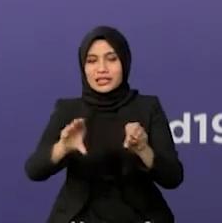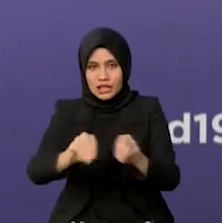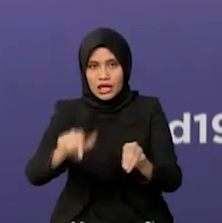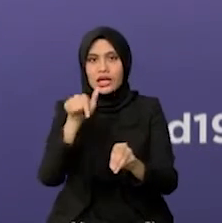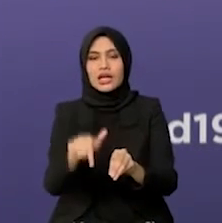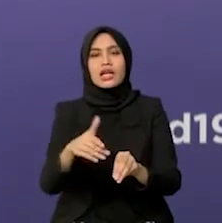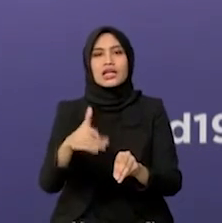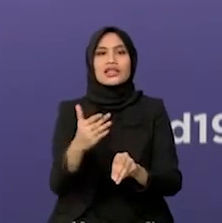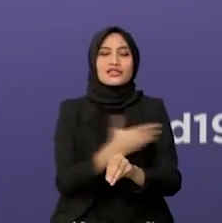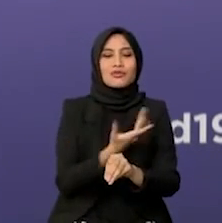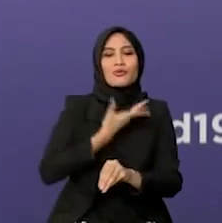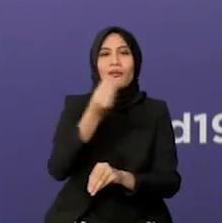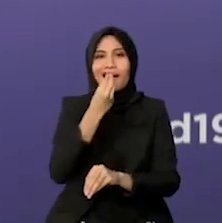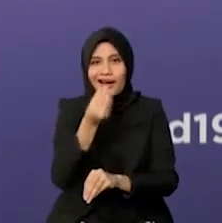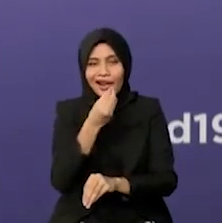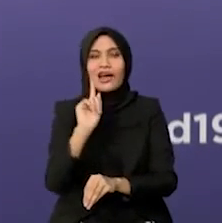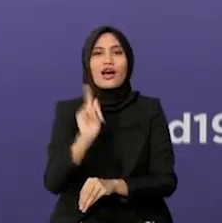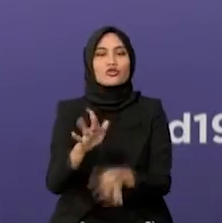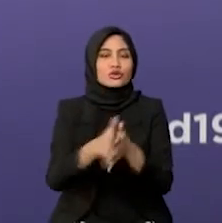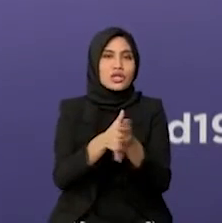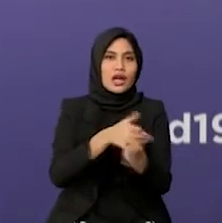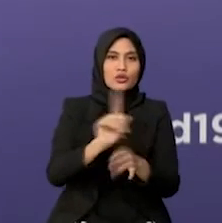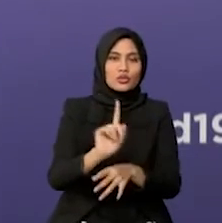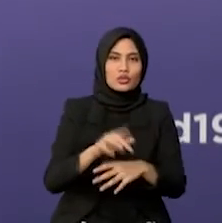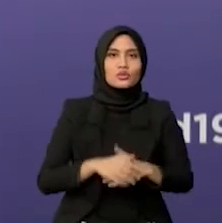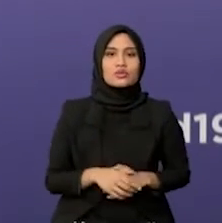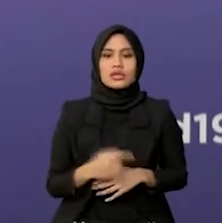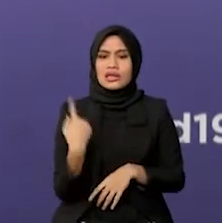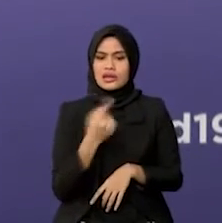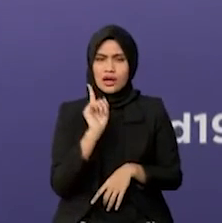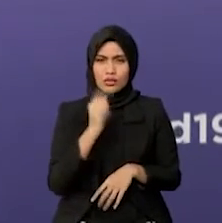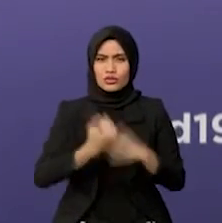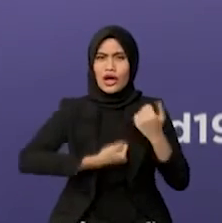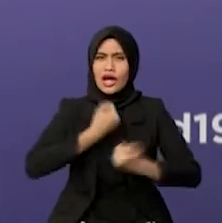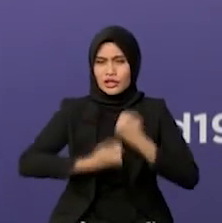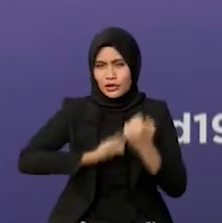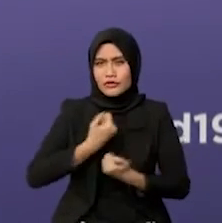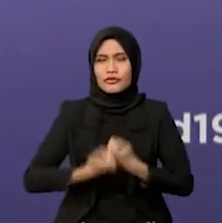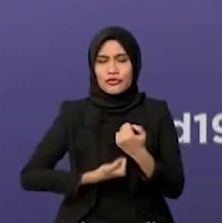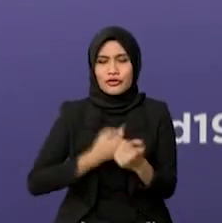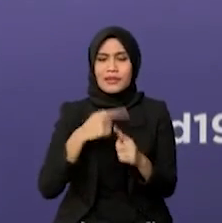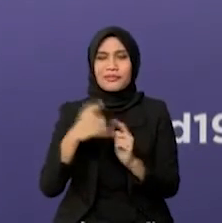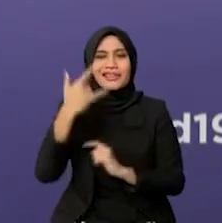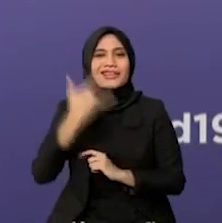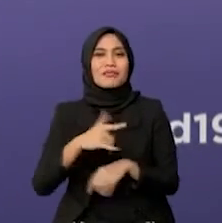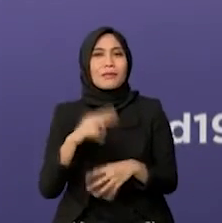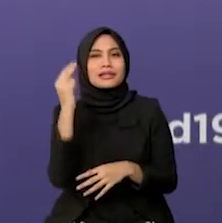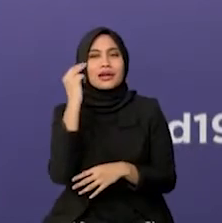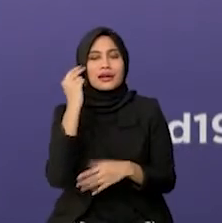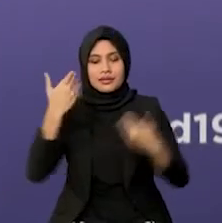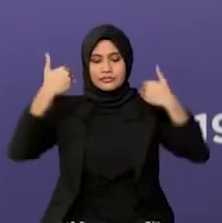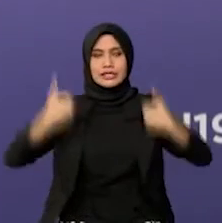khusus saudara-saudara penting bagi kita yang harus produktif di luar rumah untuk menjaga Jangan sampai